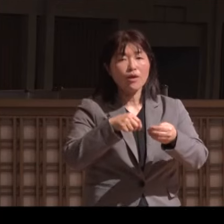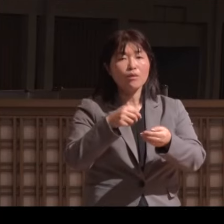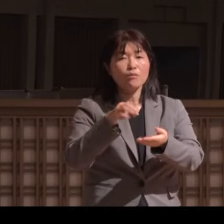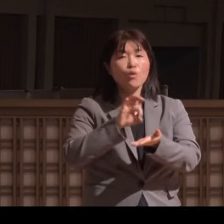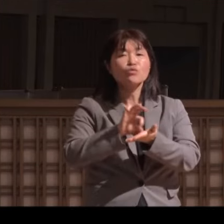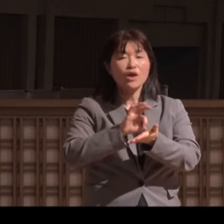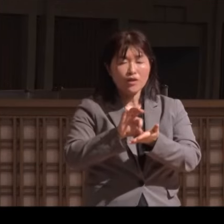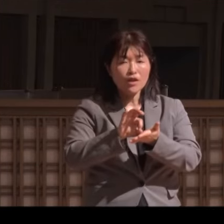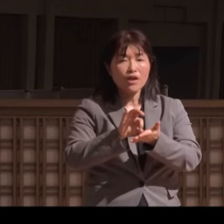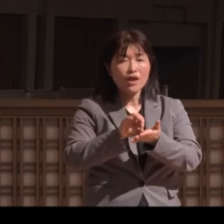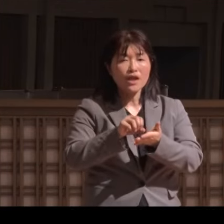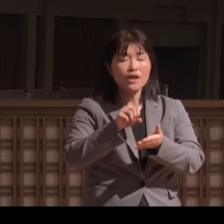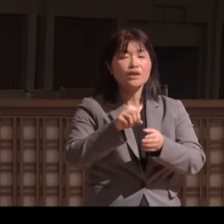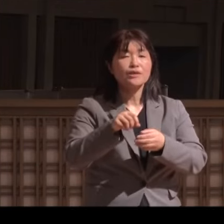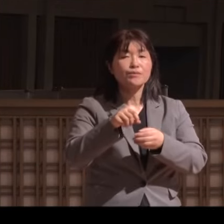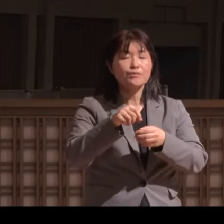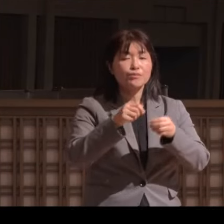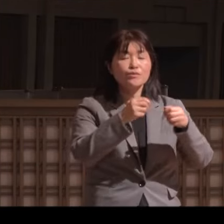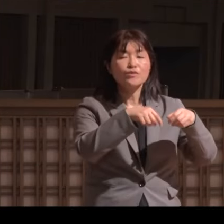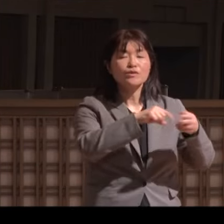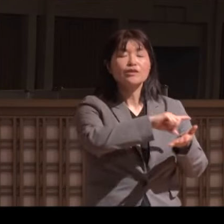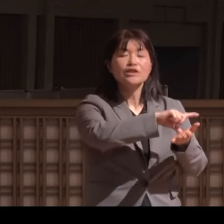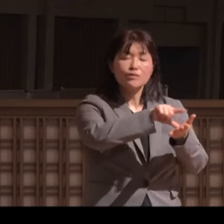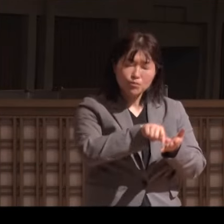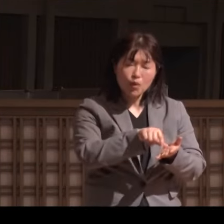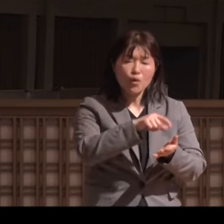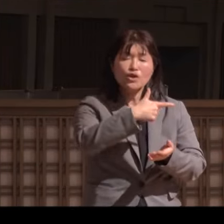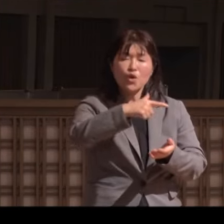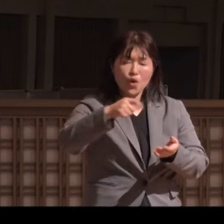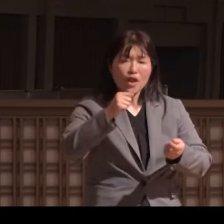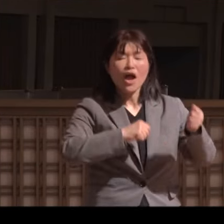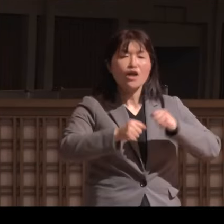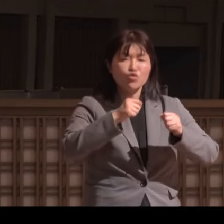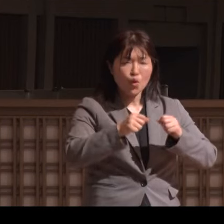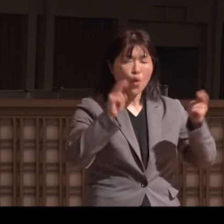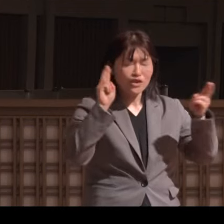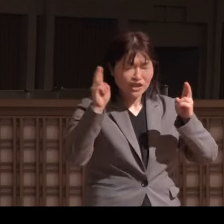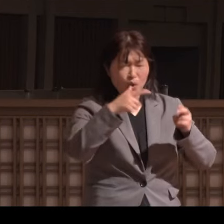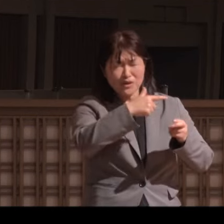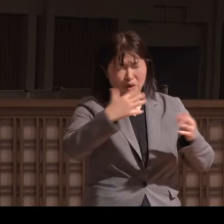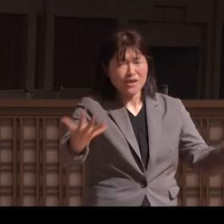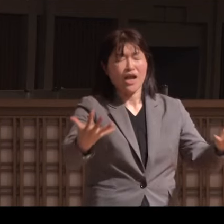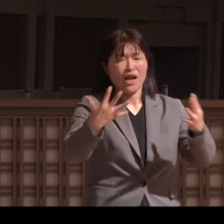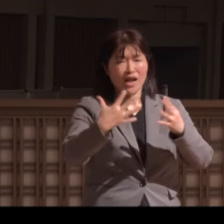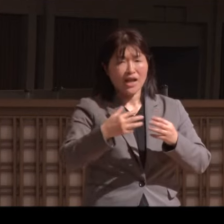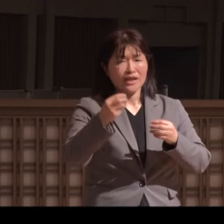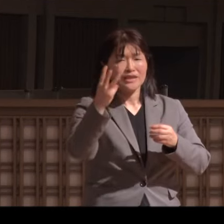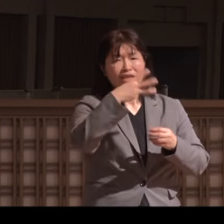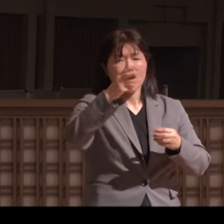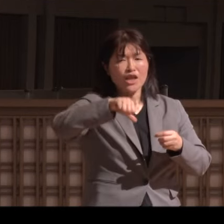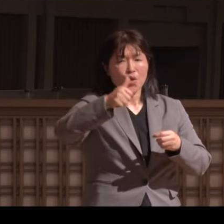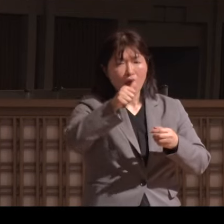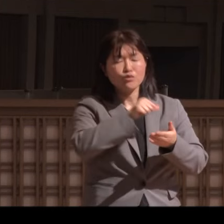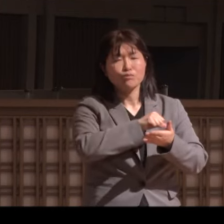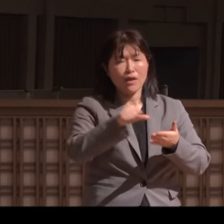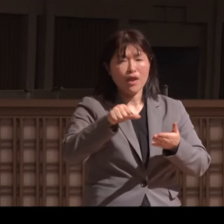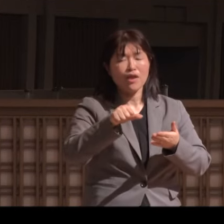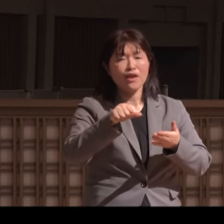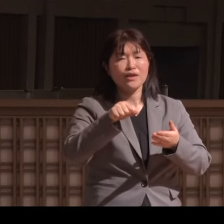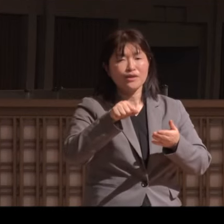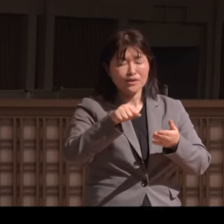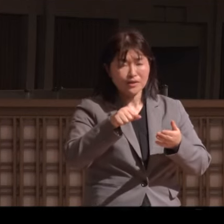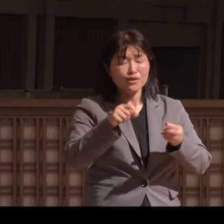作っておりますで地元の主団体多額区の活動団体や企業も参加した約3500名が来場した木と